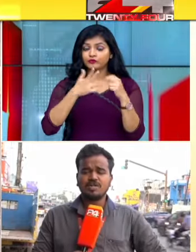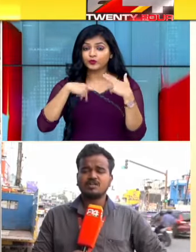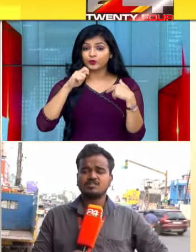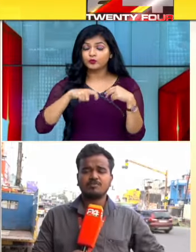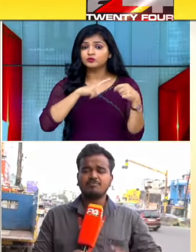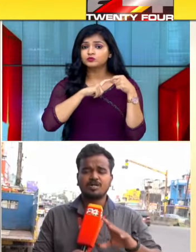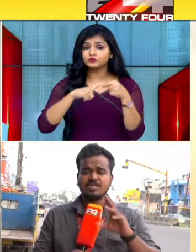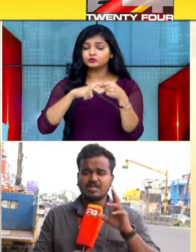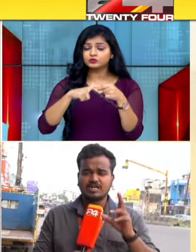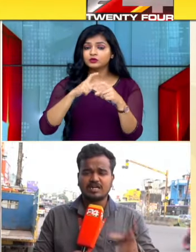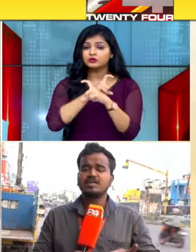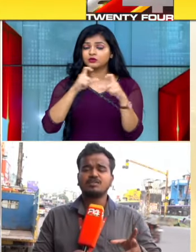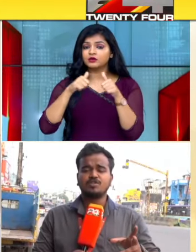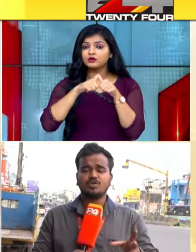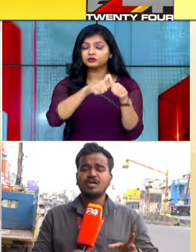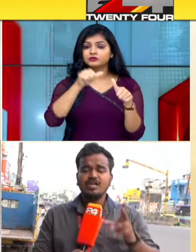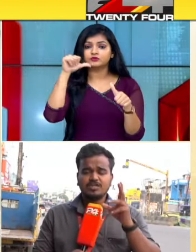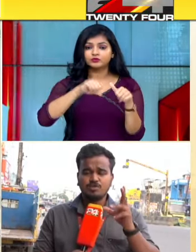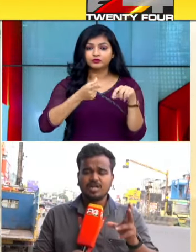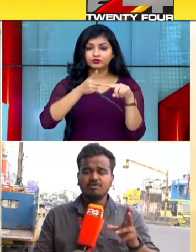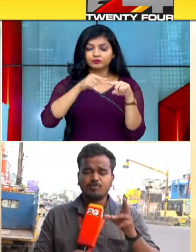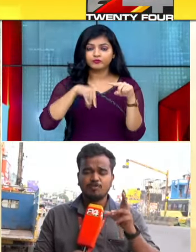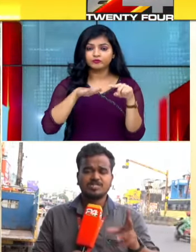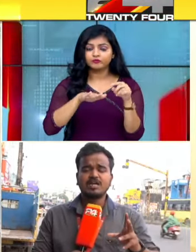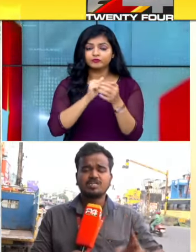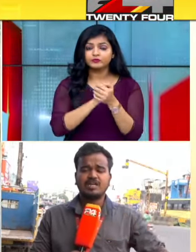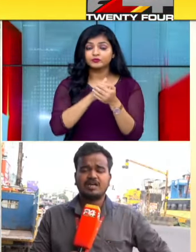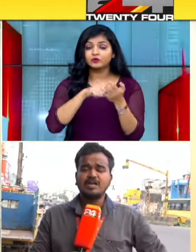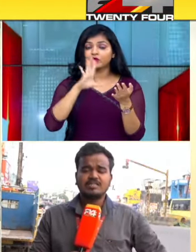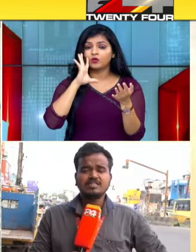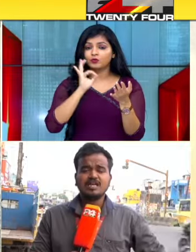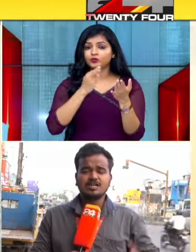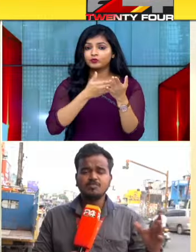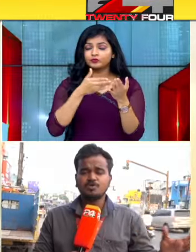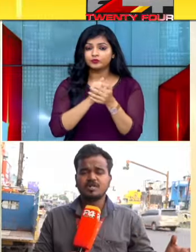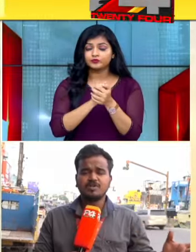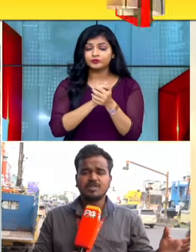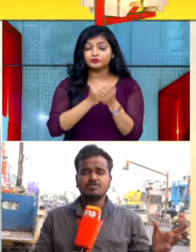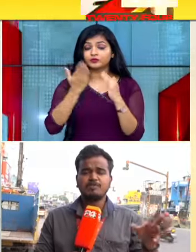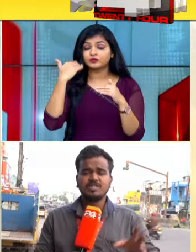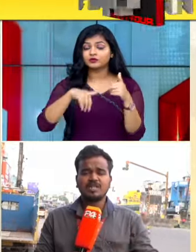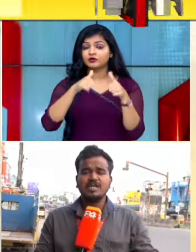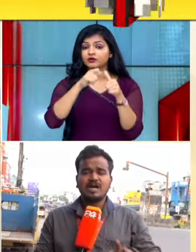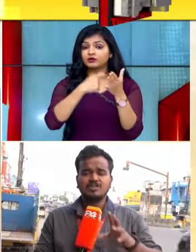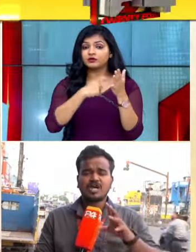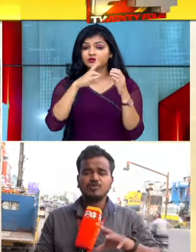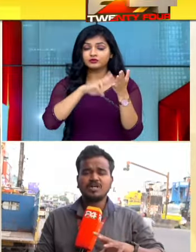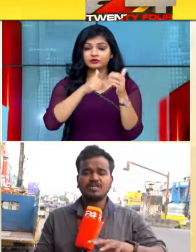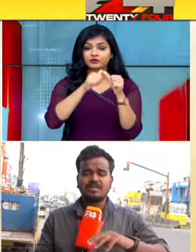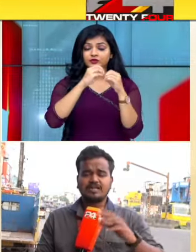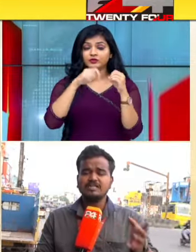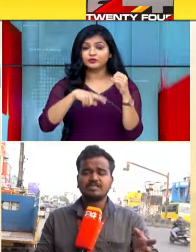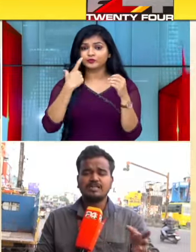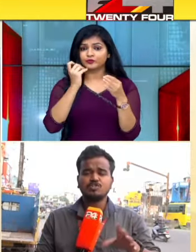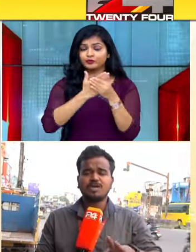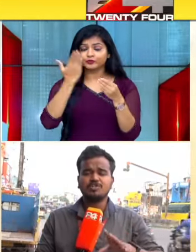ഉയർത്തുന്ന ചോദ്യങ്ങൾക്ക് കൃത്യമായി മറുപടി നൽകാൻ കഴിയാതെ വരുന്നുണ്ട്. ഇതൊക്കെയും ഇപ്പോൾ പ്രധാനം തന്നെയാണ്. നേരത്തെ അർണബ് ഗോസ്വാമിയുടെ കേസും ഒപ്പം തന്നെ ഷാറൂഖ്